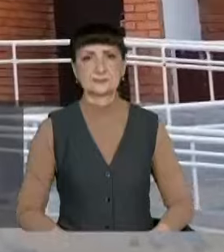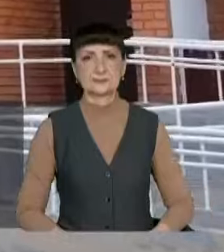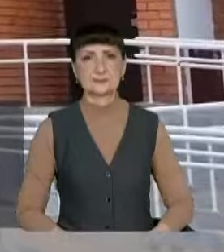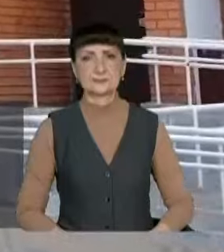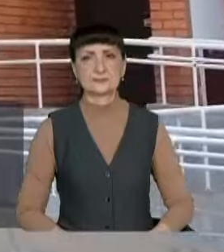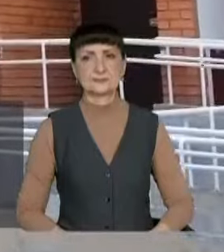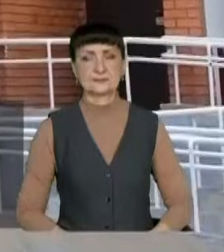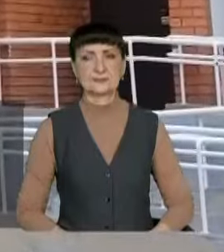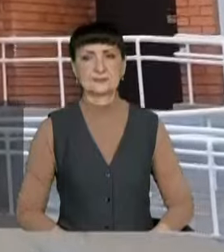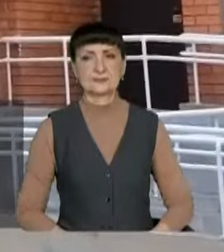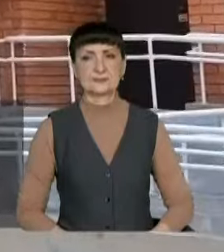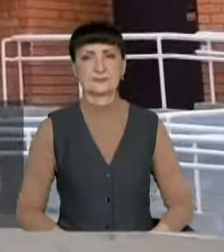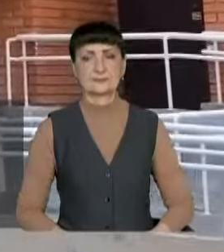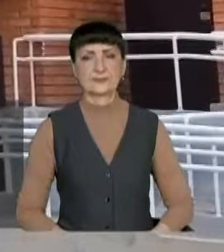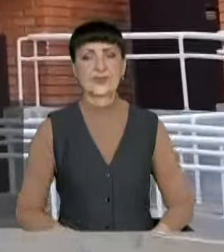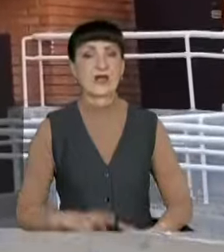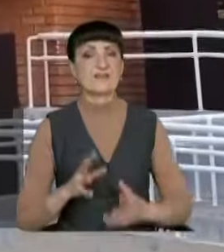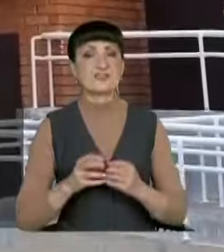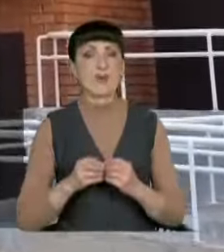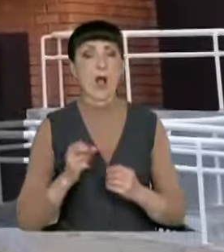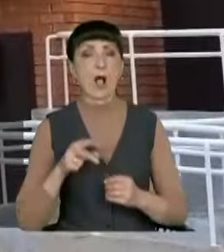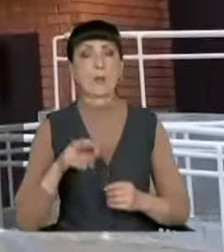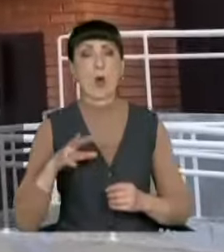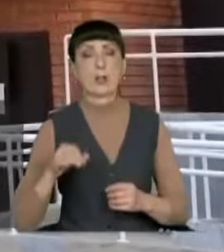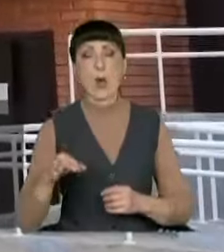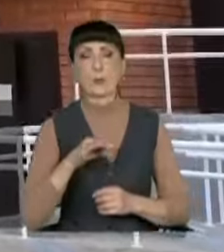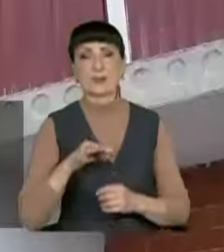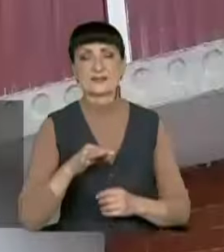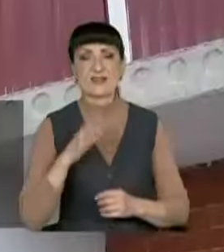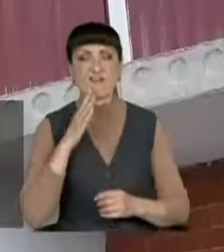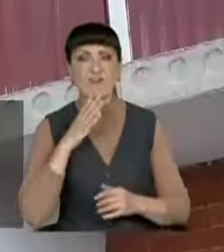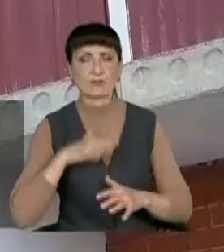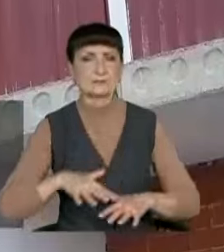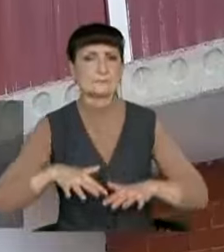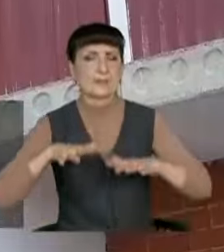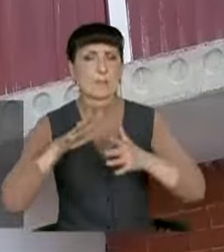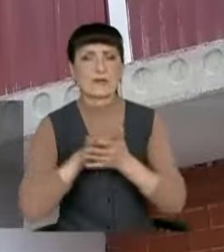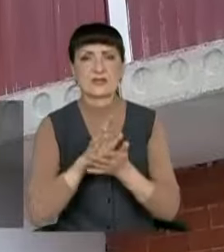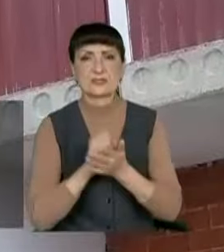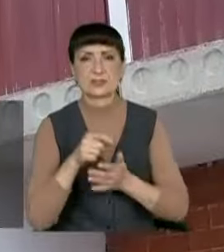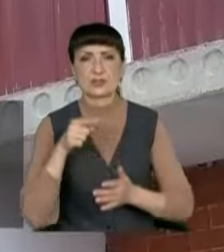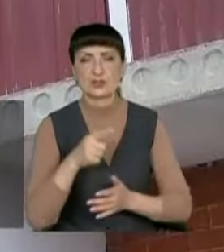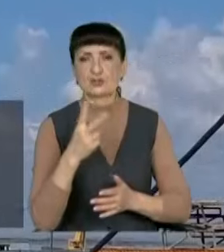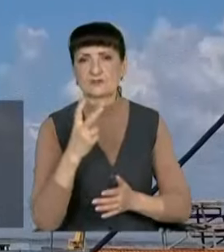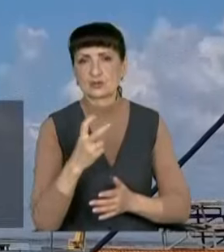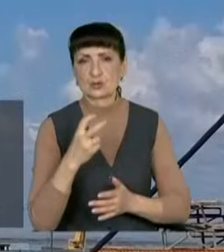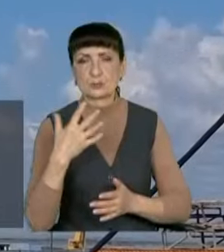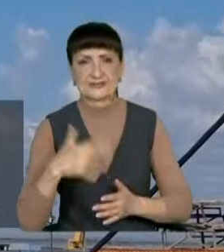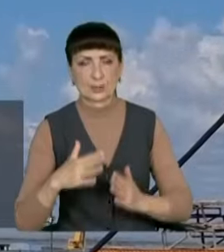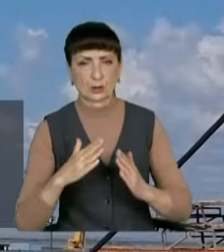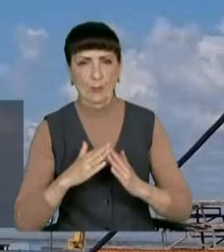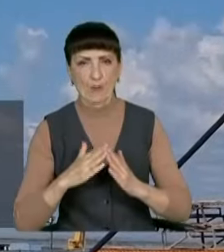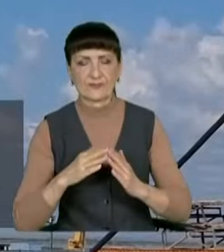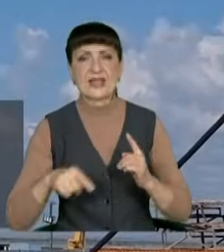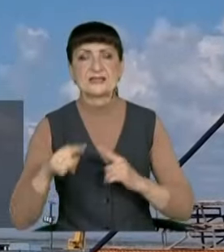Всего в Акмолинской области водная стихия повредила более 1250 домов. Из них свыше 550 признали